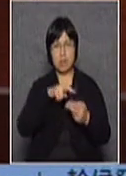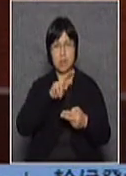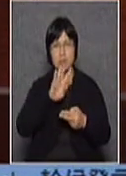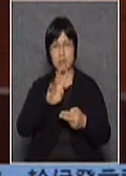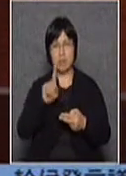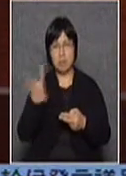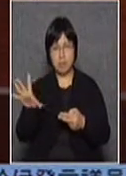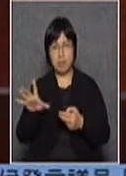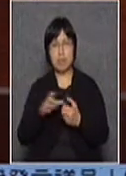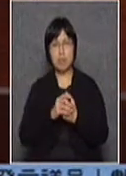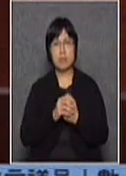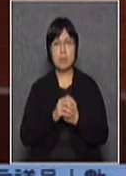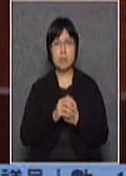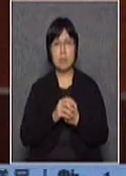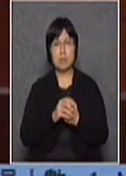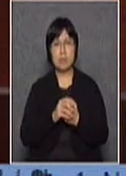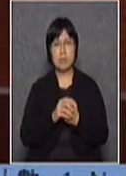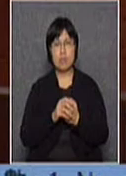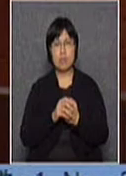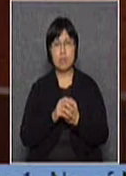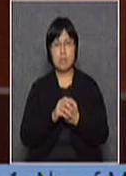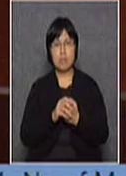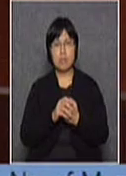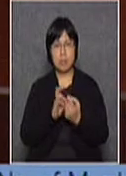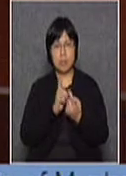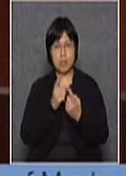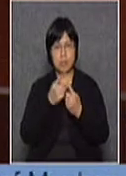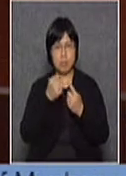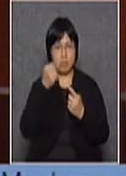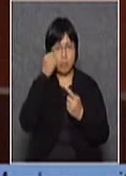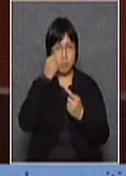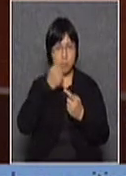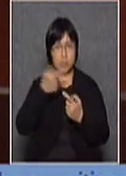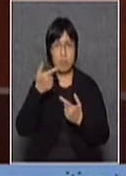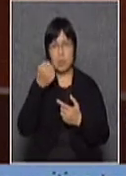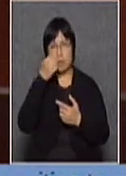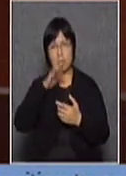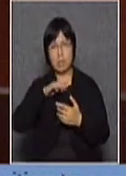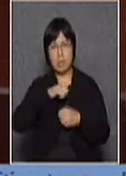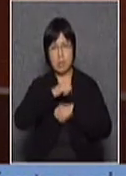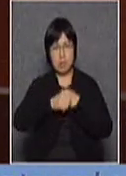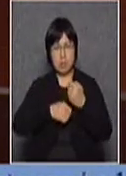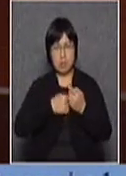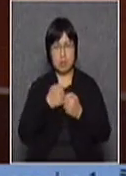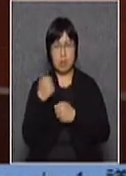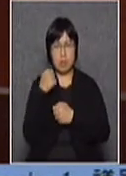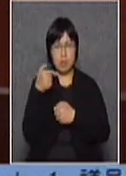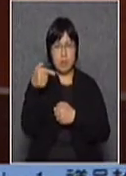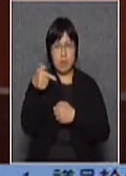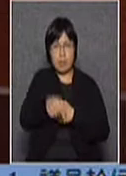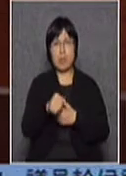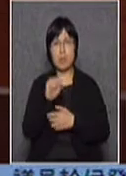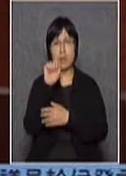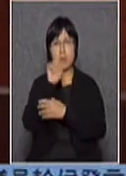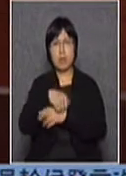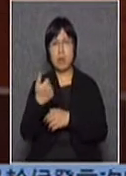2415名。局長，面對人口老化，香港逐漸缺乏勞動力的情況，這個大家都會承認，